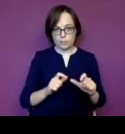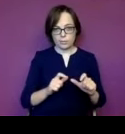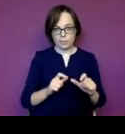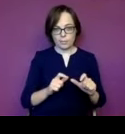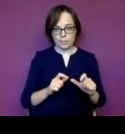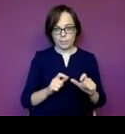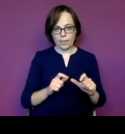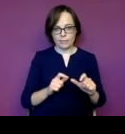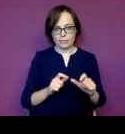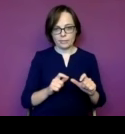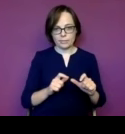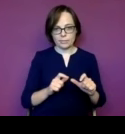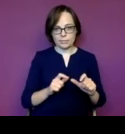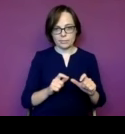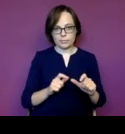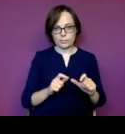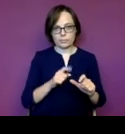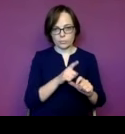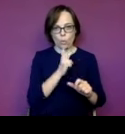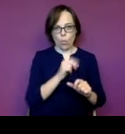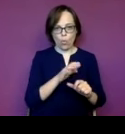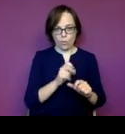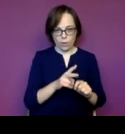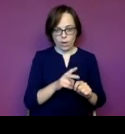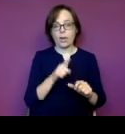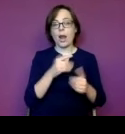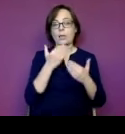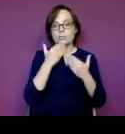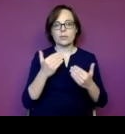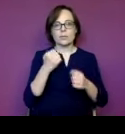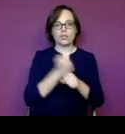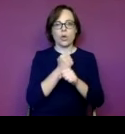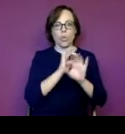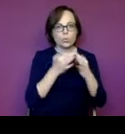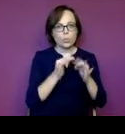z dziedziny sztuki i kultury był w stanie zaktywizować